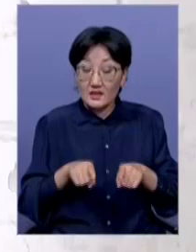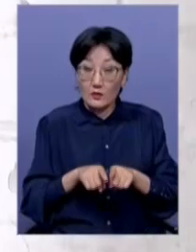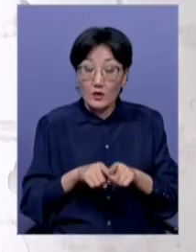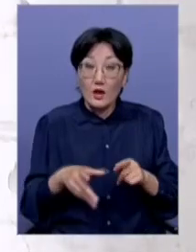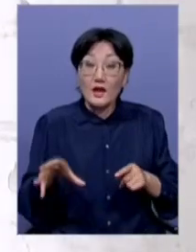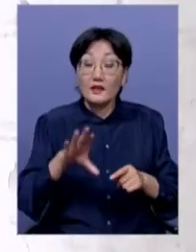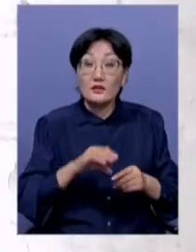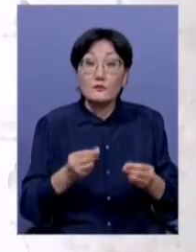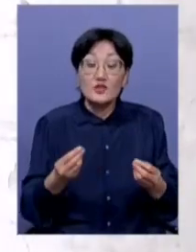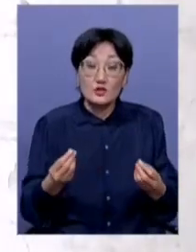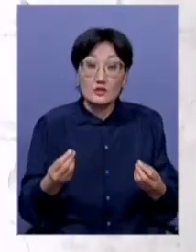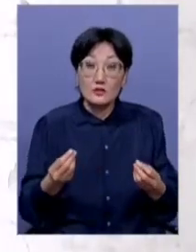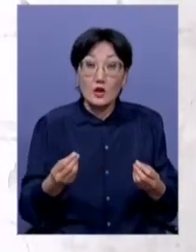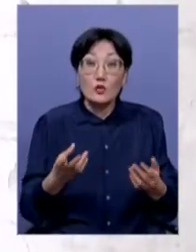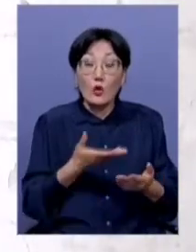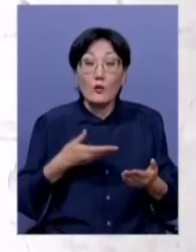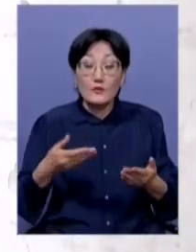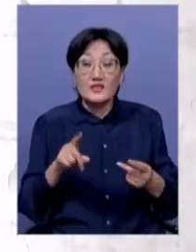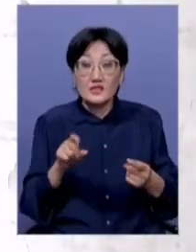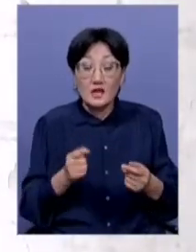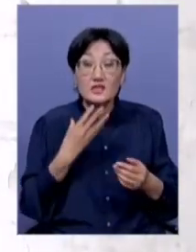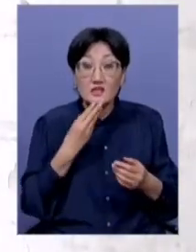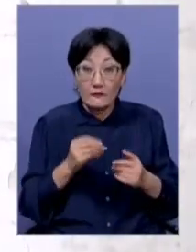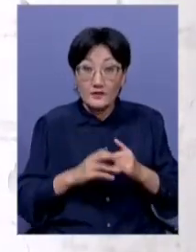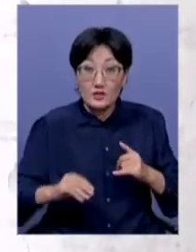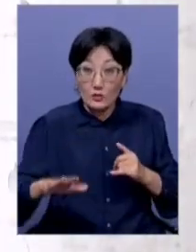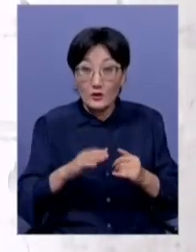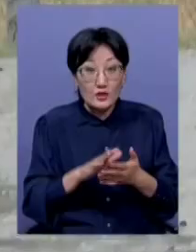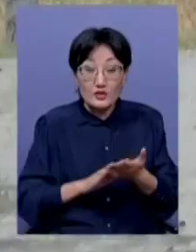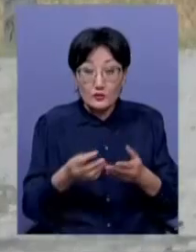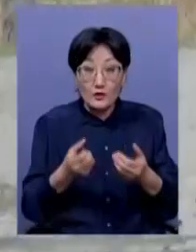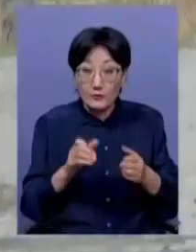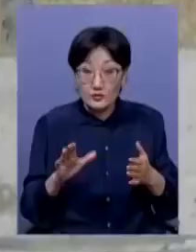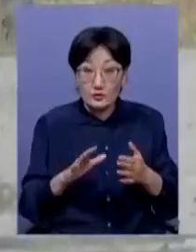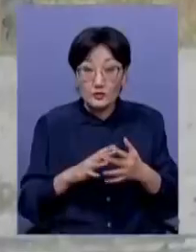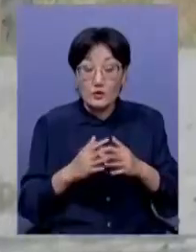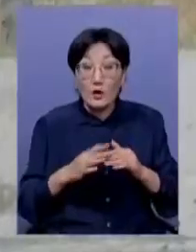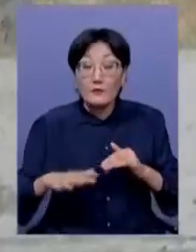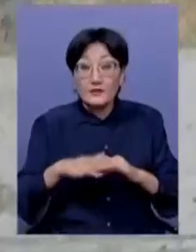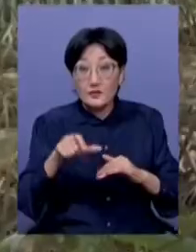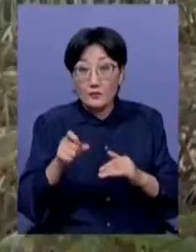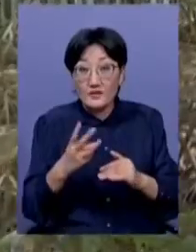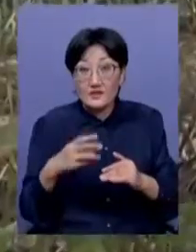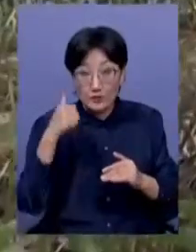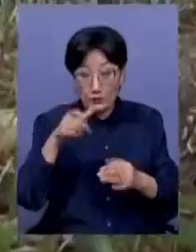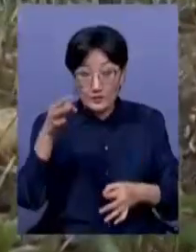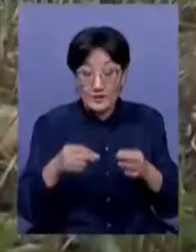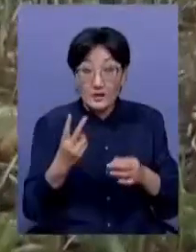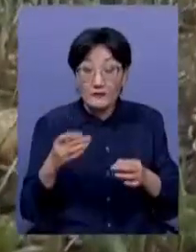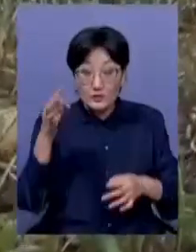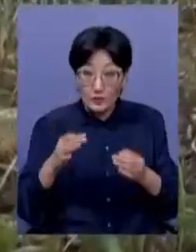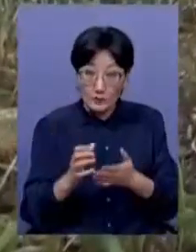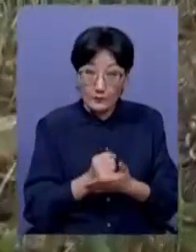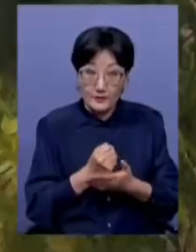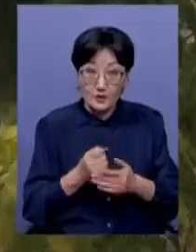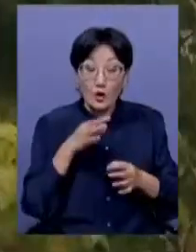это все деньги. Но мы за свои паи ничего не получаем. Сельчане судятся уже несколько лет. Два суда они выиграли.